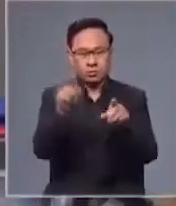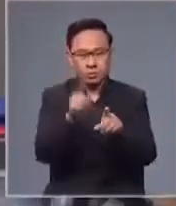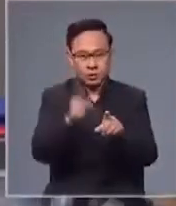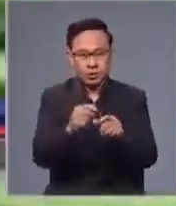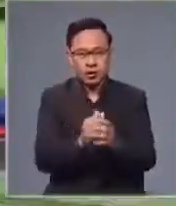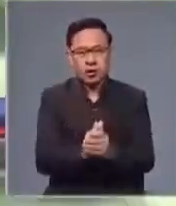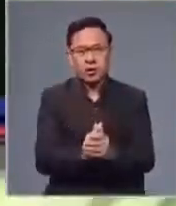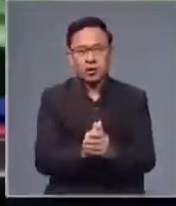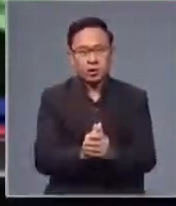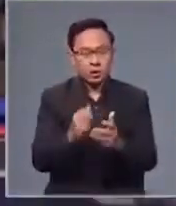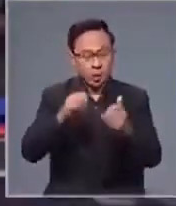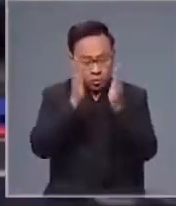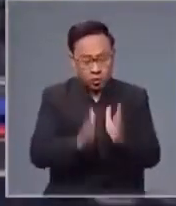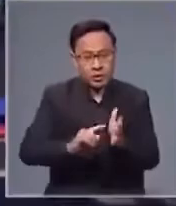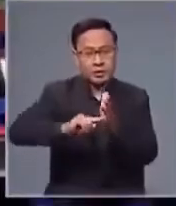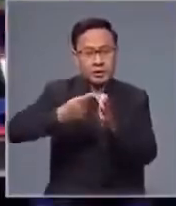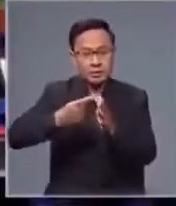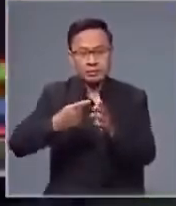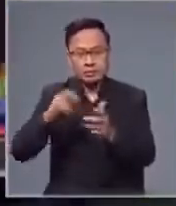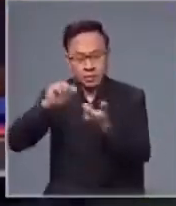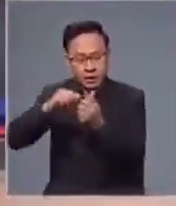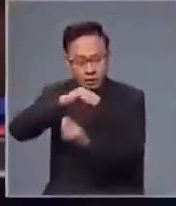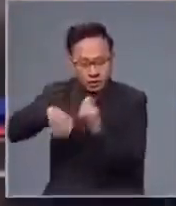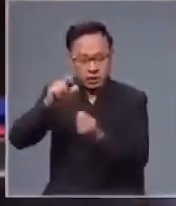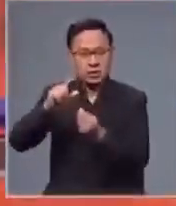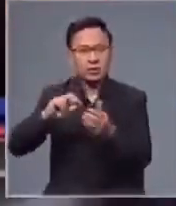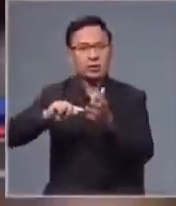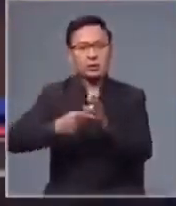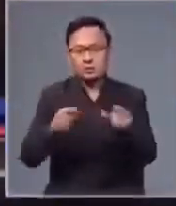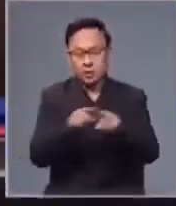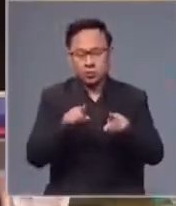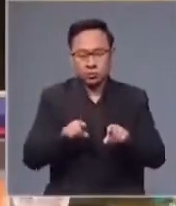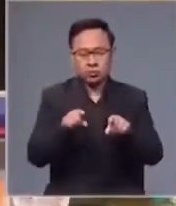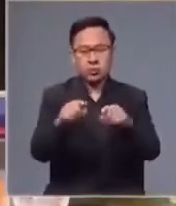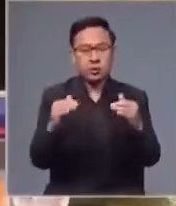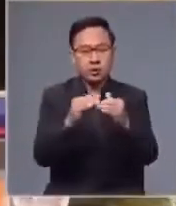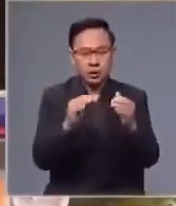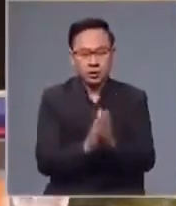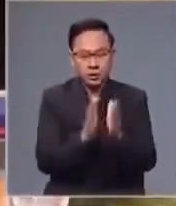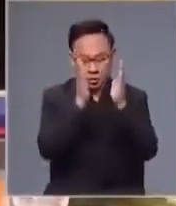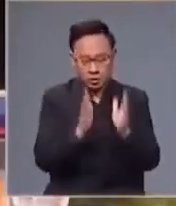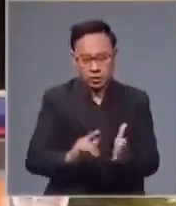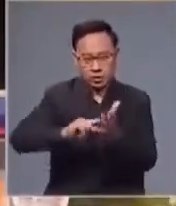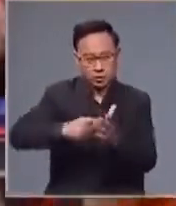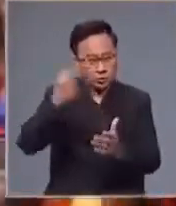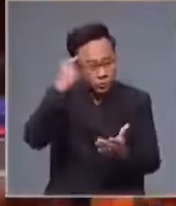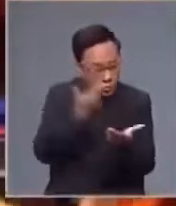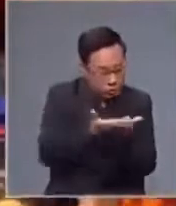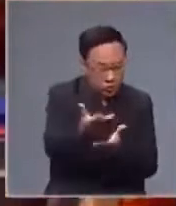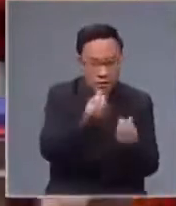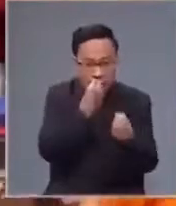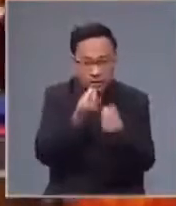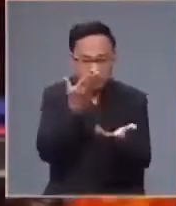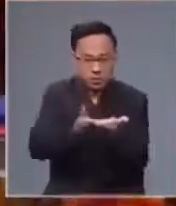กับการกำเนิดของมนุษยชาติก็ว่าได้นับตั้งแต่ที่มนุษย์เริ่มรู้จักการกินการแลก